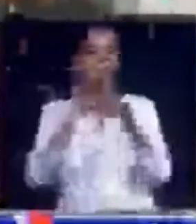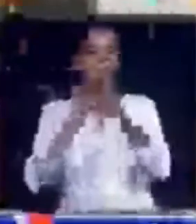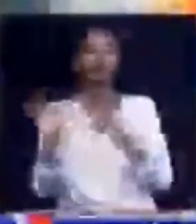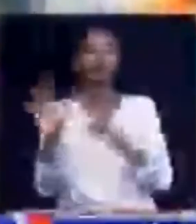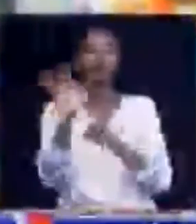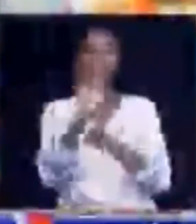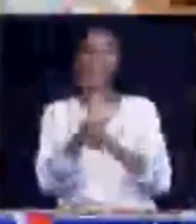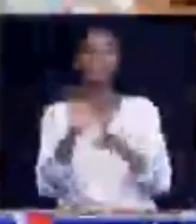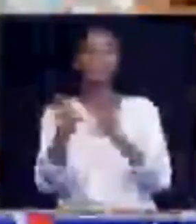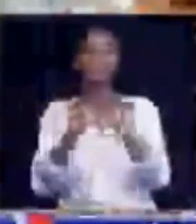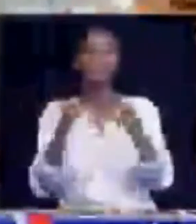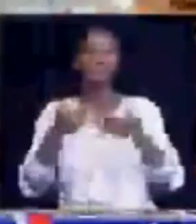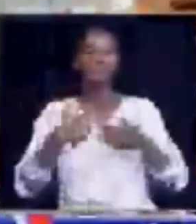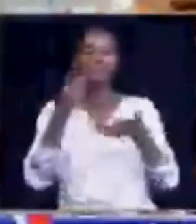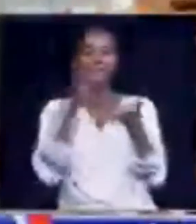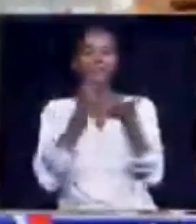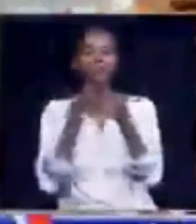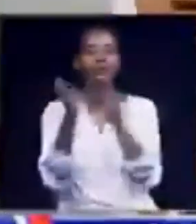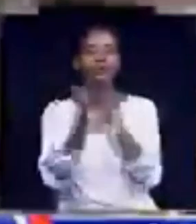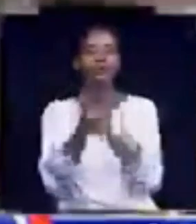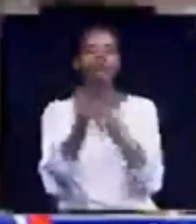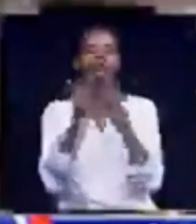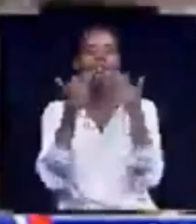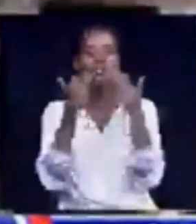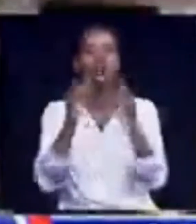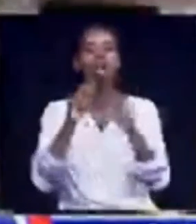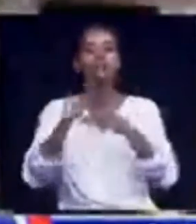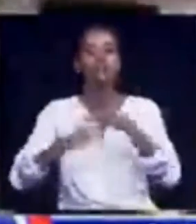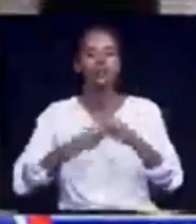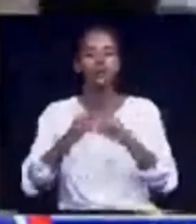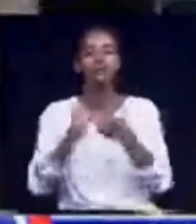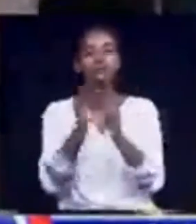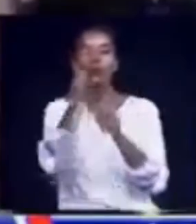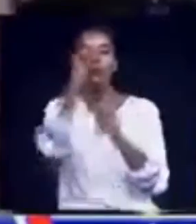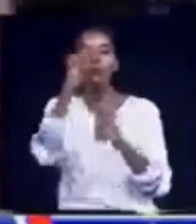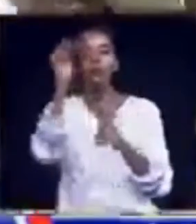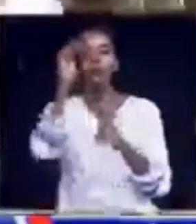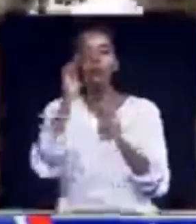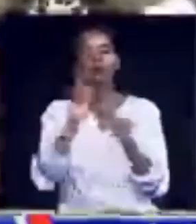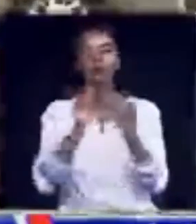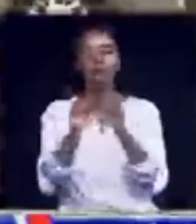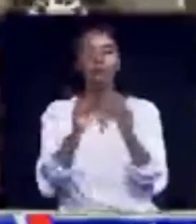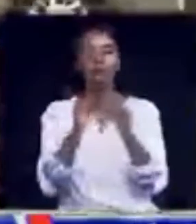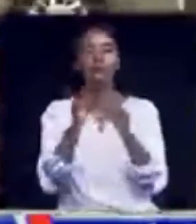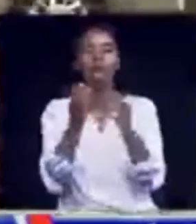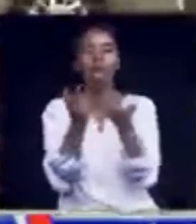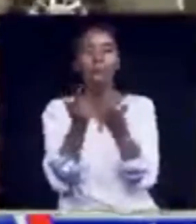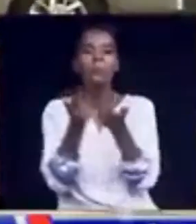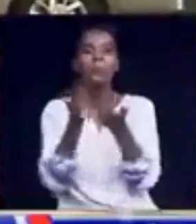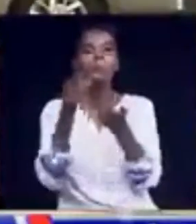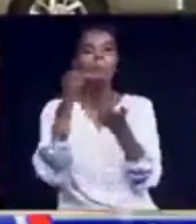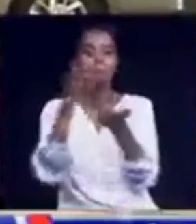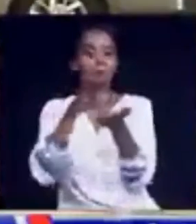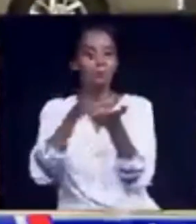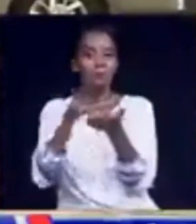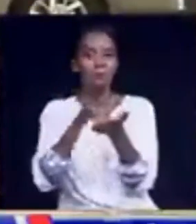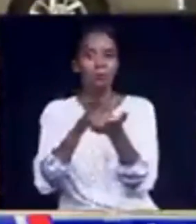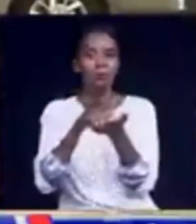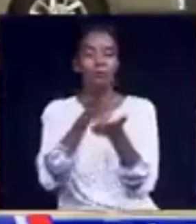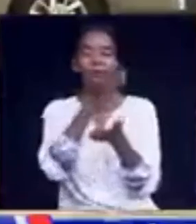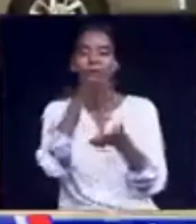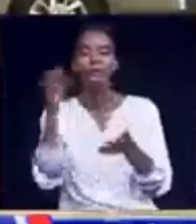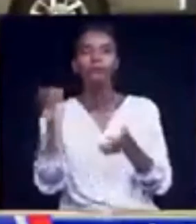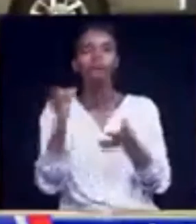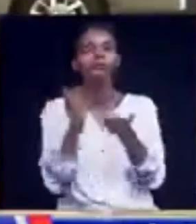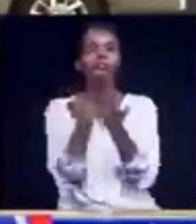ለወገኖቻቸው እያደረጉት ያለው በጎ ስራ ምስጋና የሚቸረው እንደሆነም አቶ ጥላሁን ገልጸዋል። የንግድ ተቋማትን ያከራዩት የንግድ